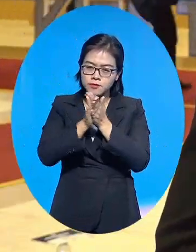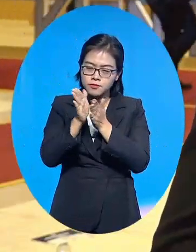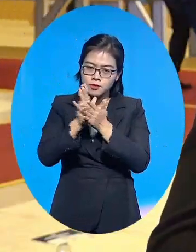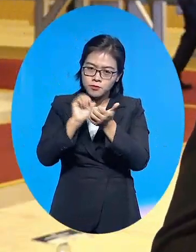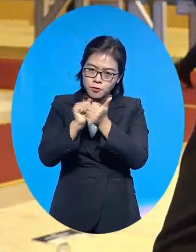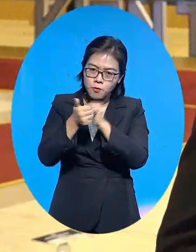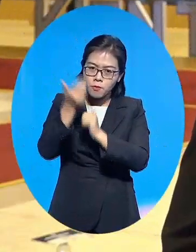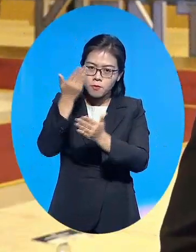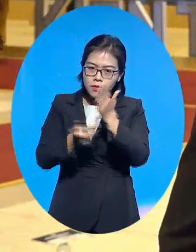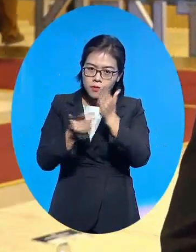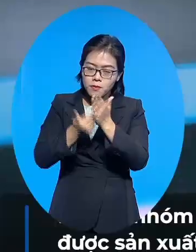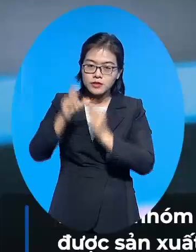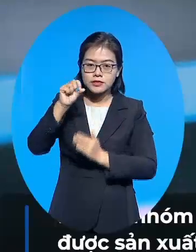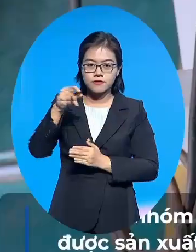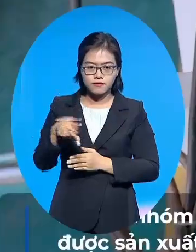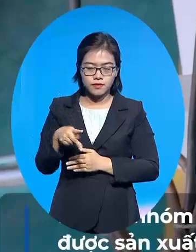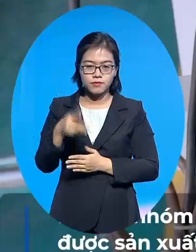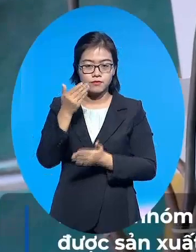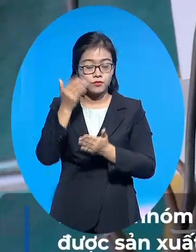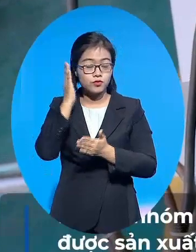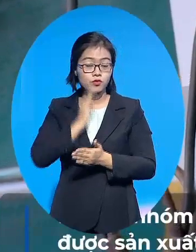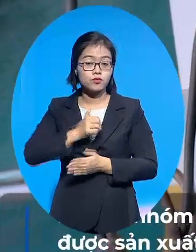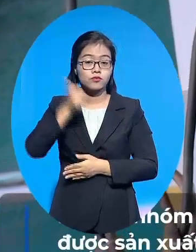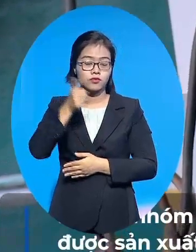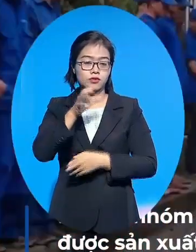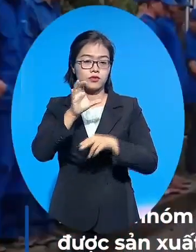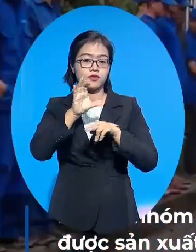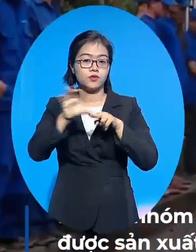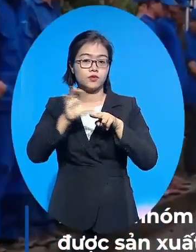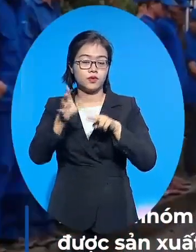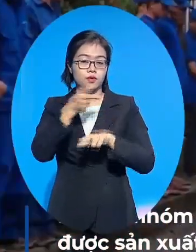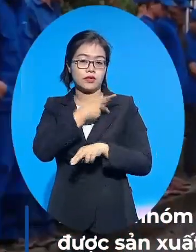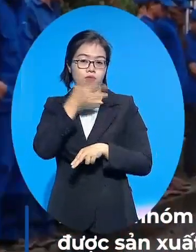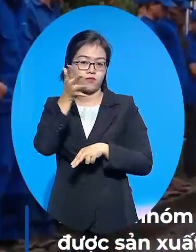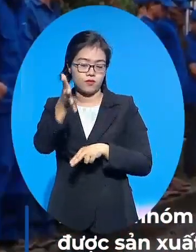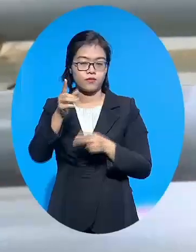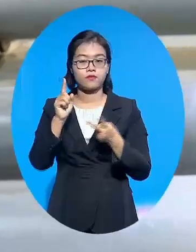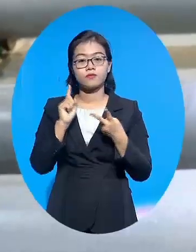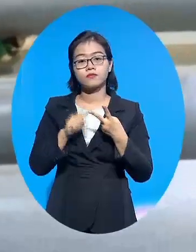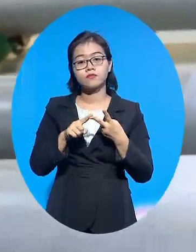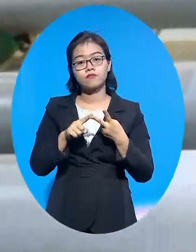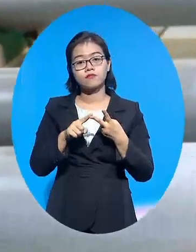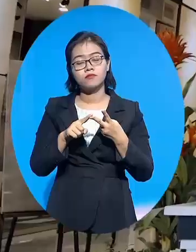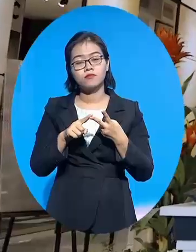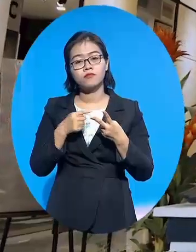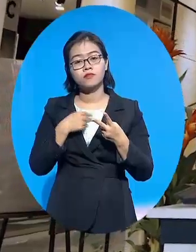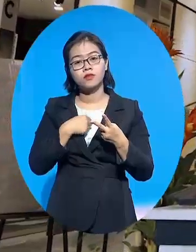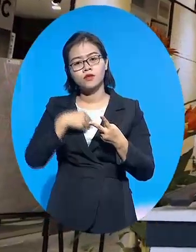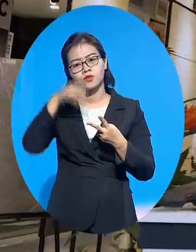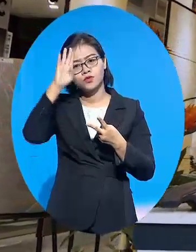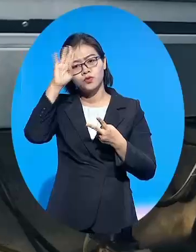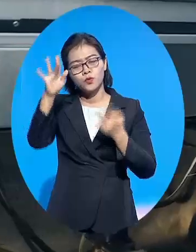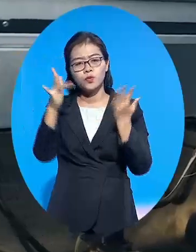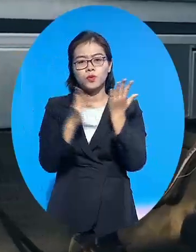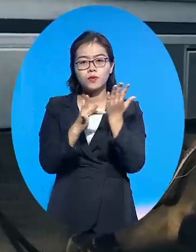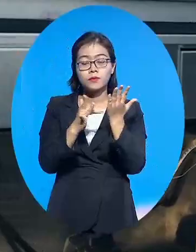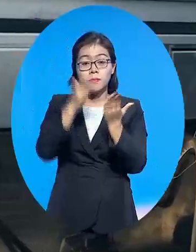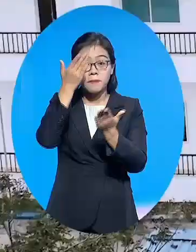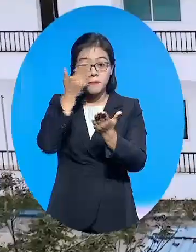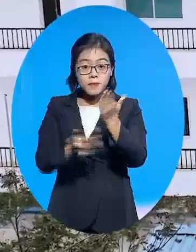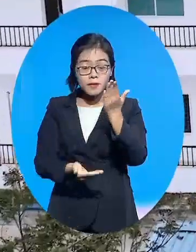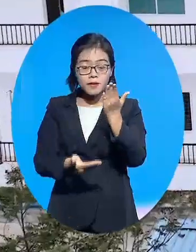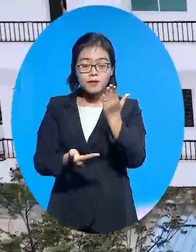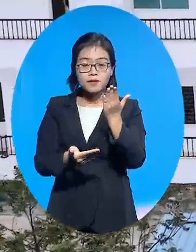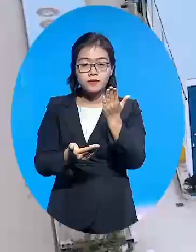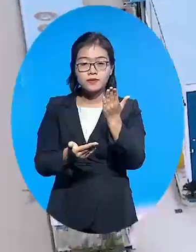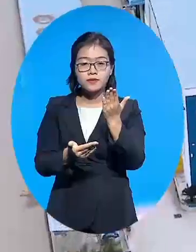mới và tạo ra những cái sản phẩm tốt nhất có nhu cầu của khách hàng cái định thứ hai là chúng tôi sẽ làm chủ những công nghệ tiên phong trong Những